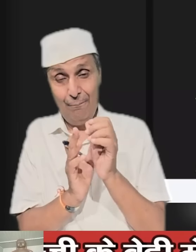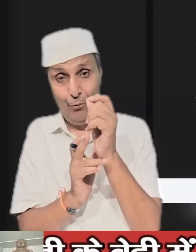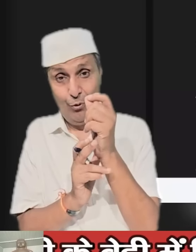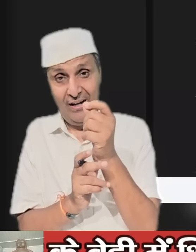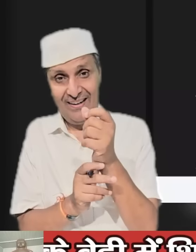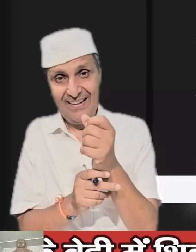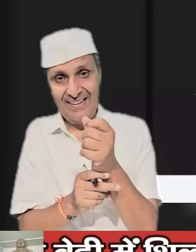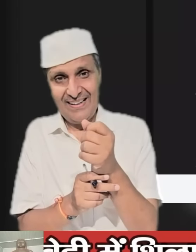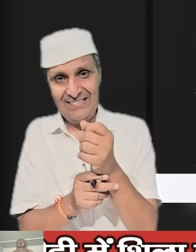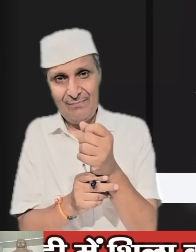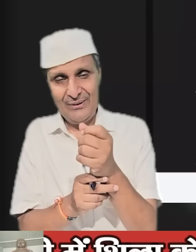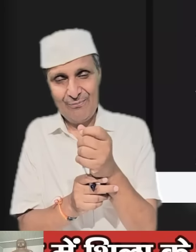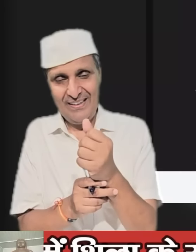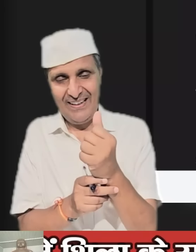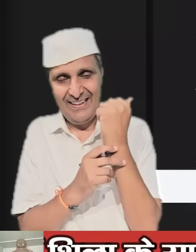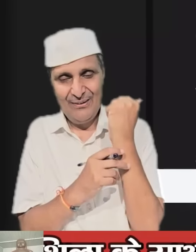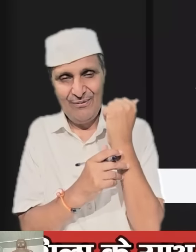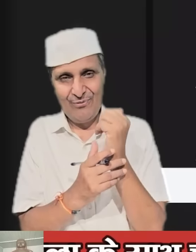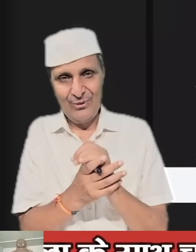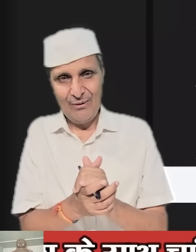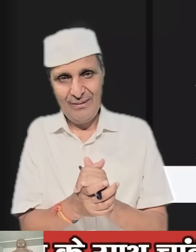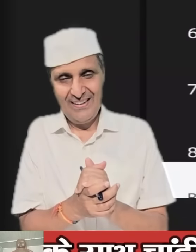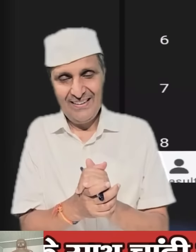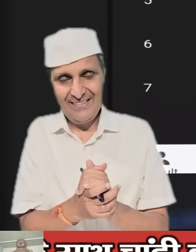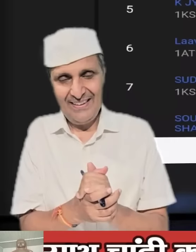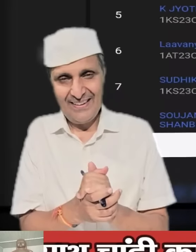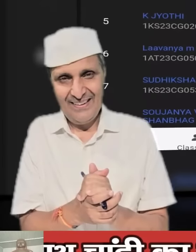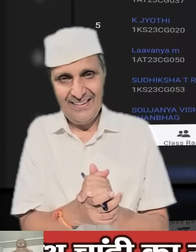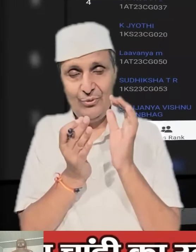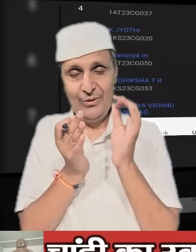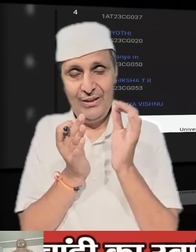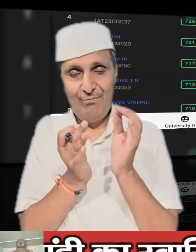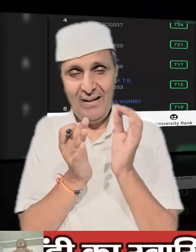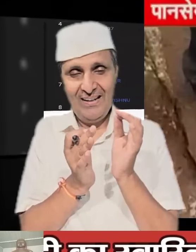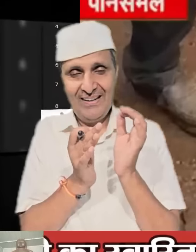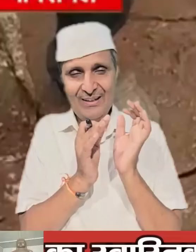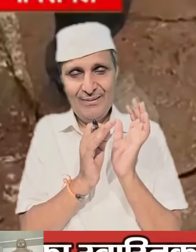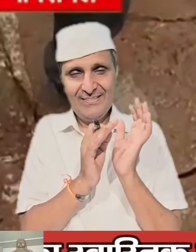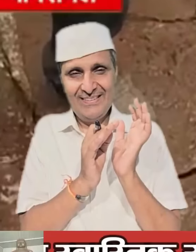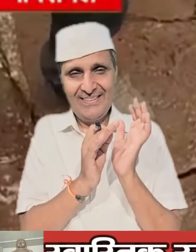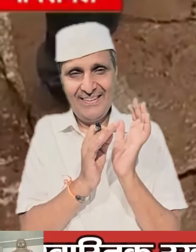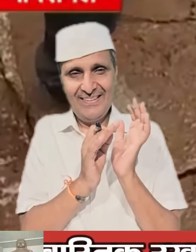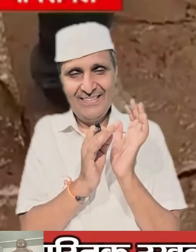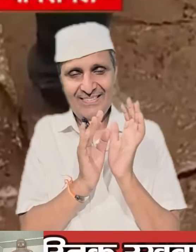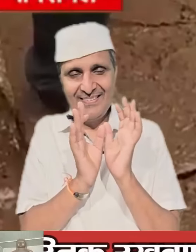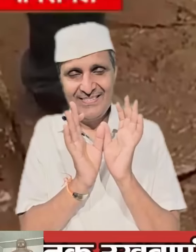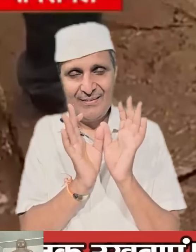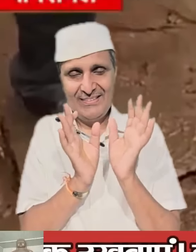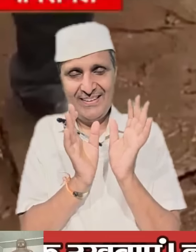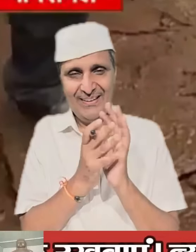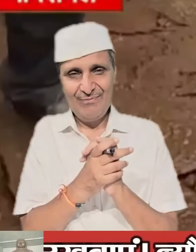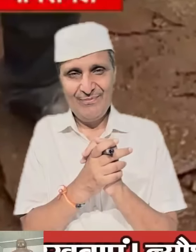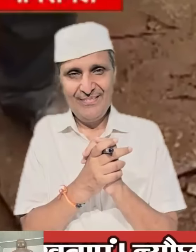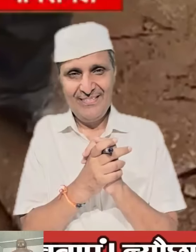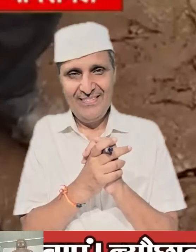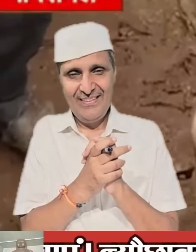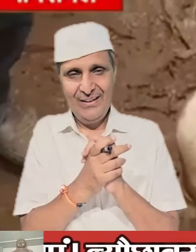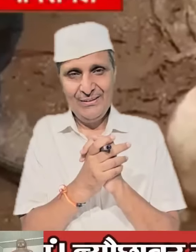में पूरे कर्नाटक राज्य में टॉप किया है, वह फोटो आप ये देख रहे हैं, 2 दिन पहले के खबर चित्र हैं। समझ रहे हैं